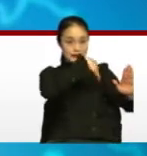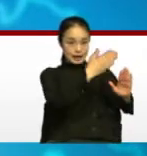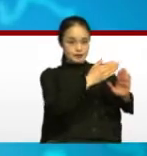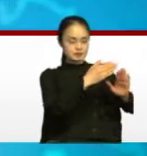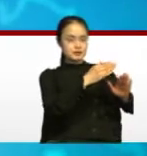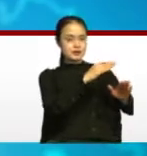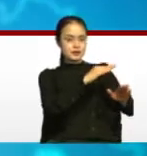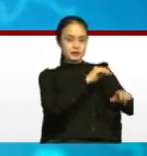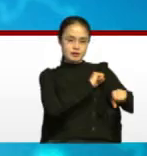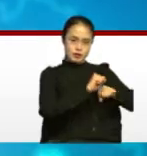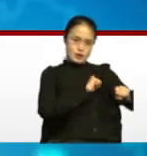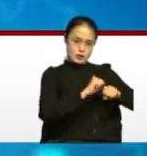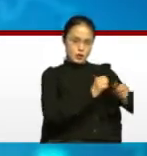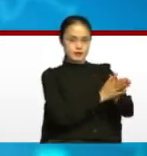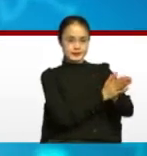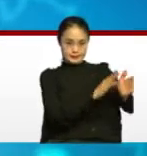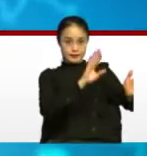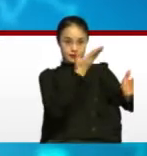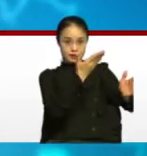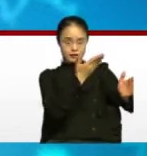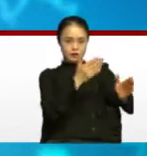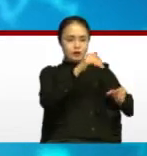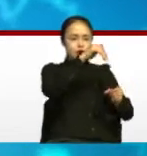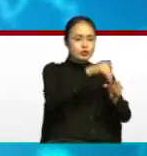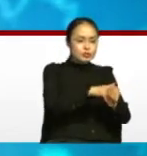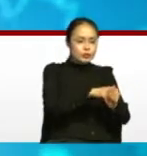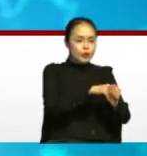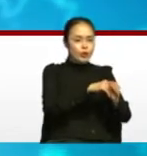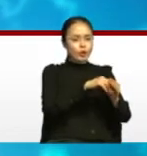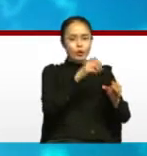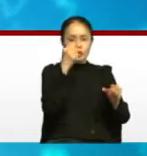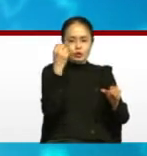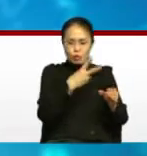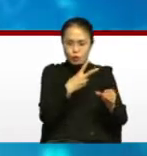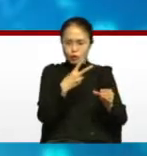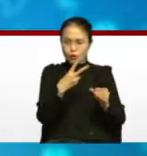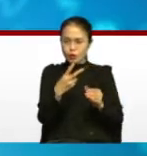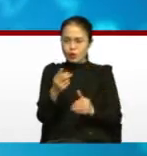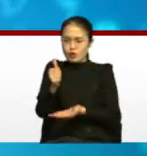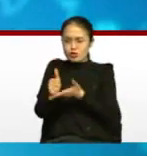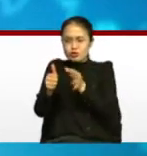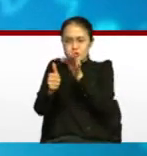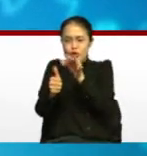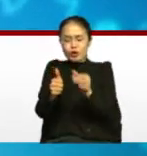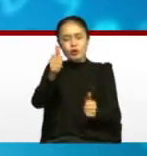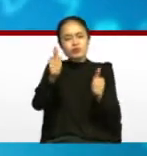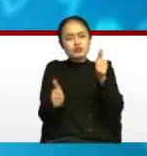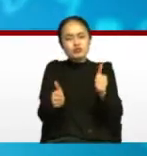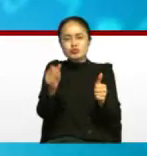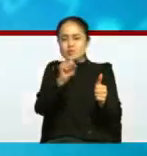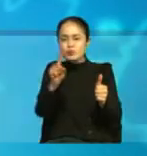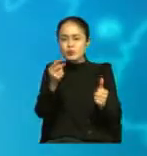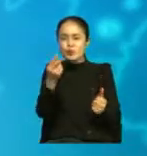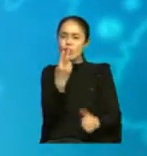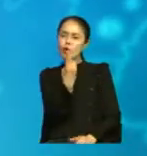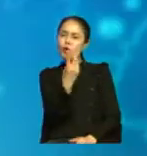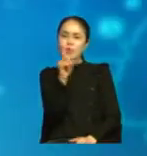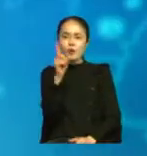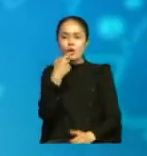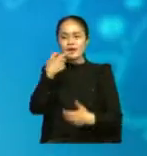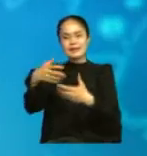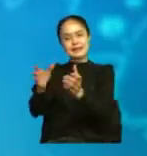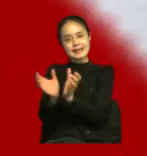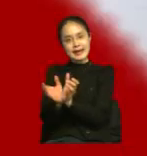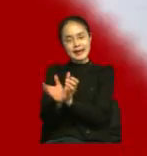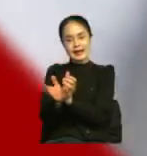경선이냐 전략공천이냐 논란만 무성했던 더불어민주당은 구청장 후보를 경선 방식으로 선출하기로 했습니다. 지역배